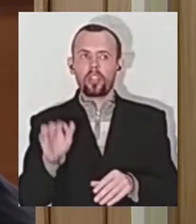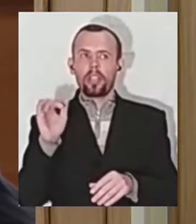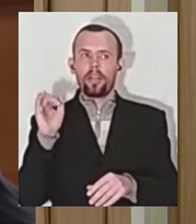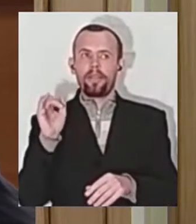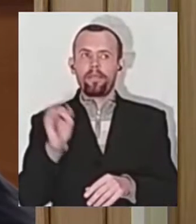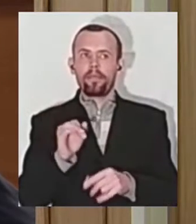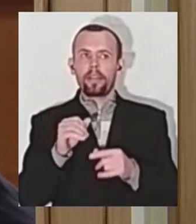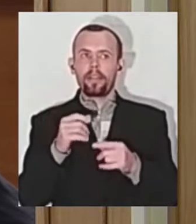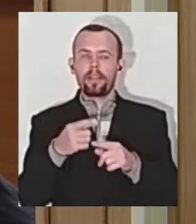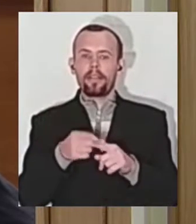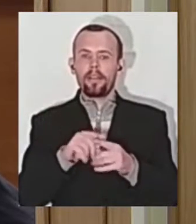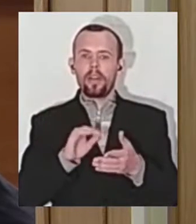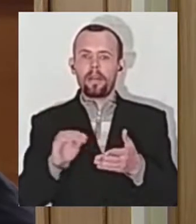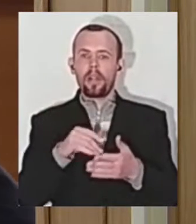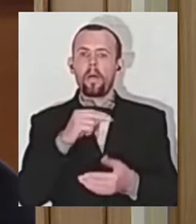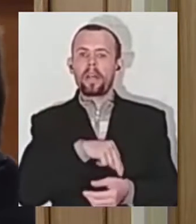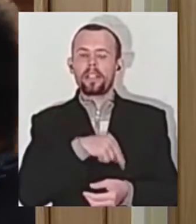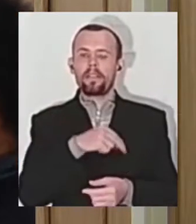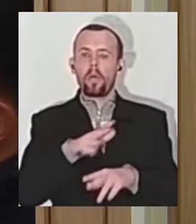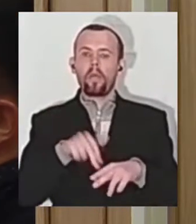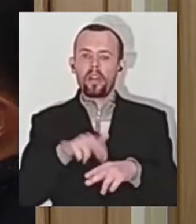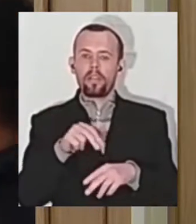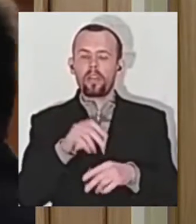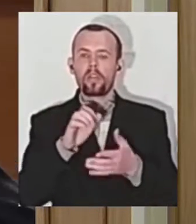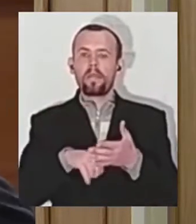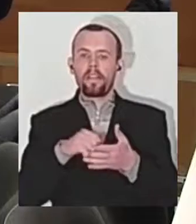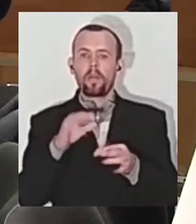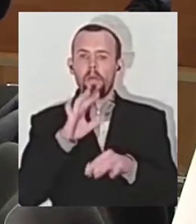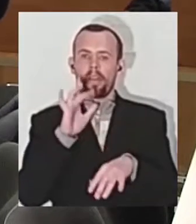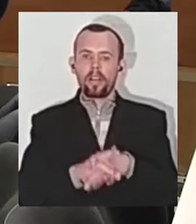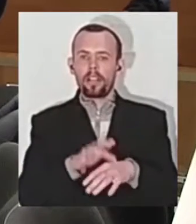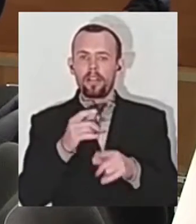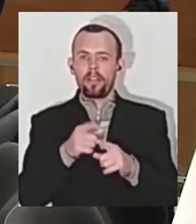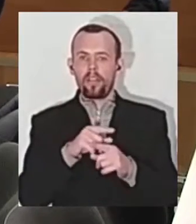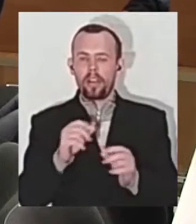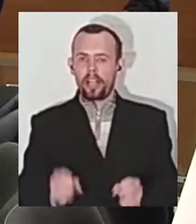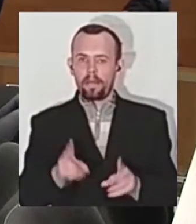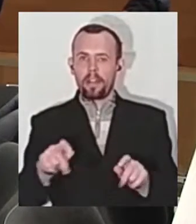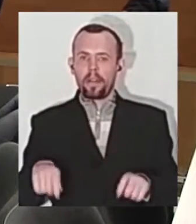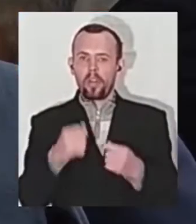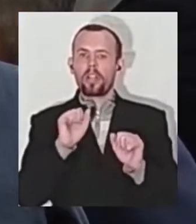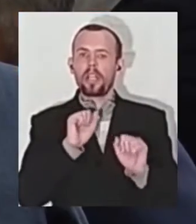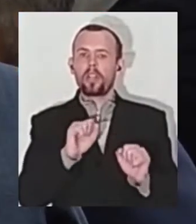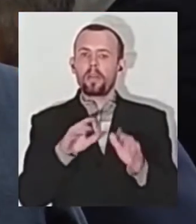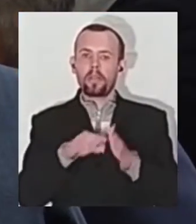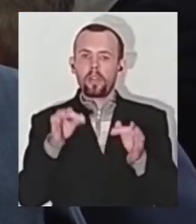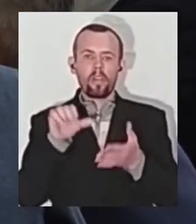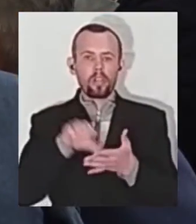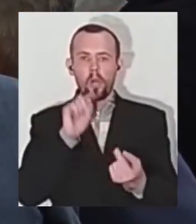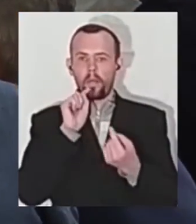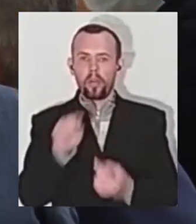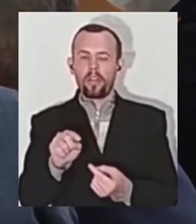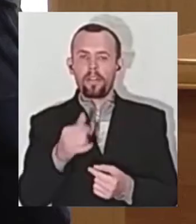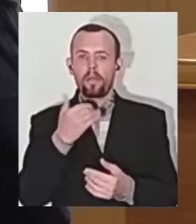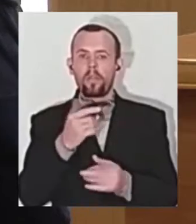Рапорти працівників поліції з приводу виявлення факту вчиненого кримінального правопорушення. Захисники підсудних виступили проти. За їх словами,